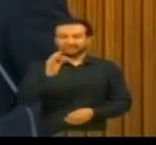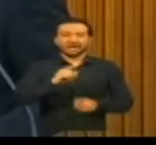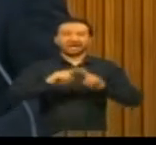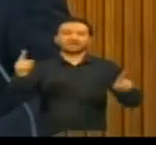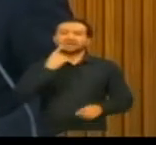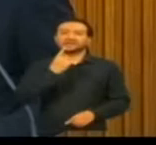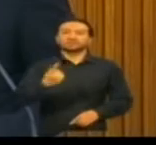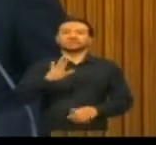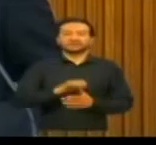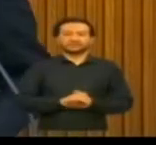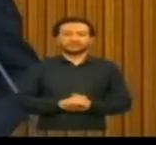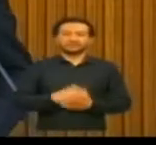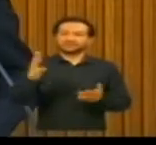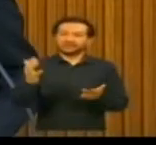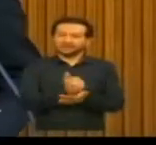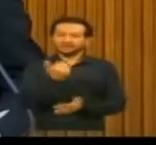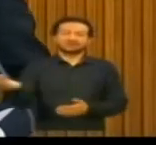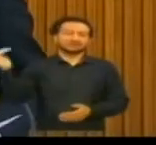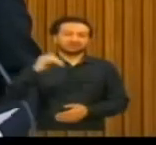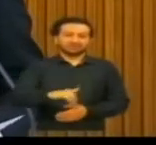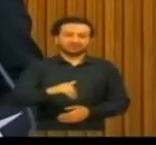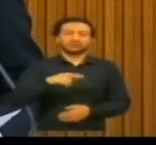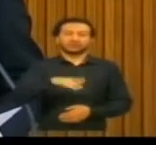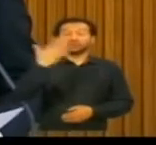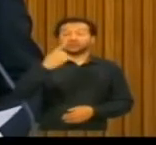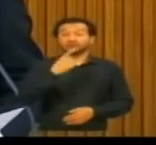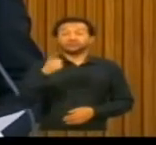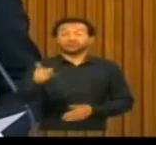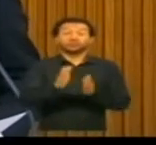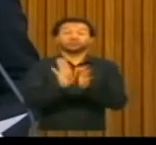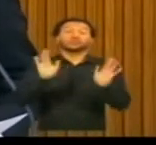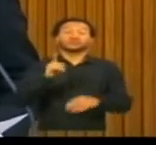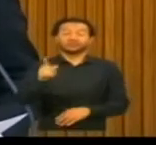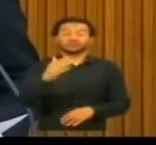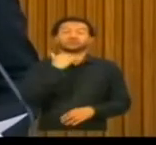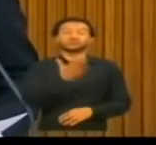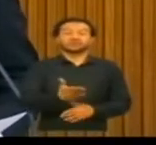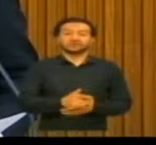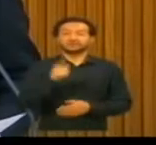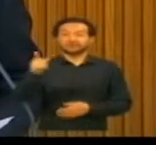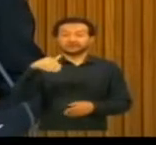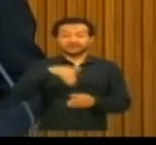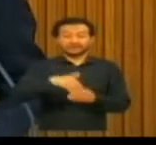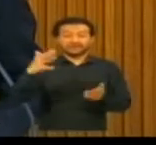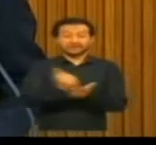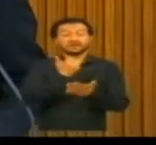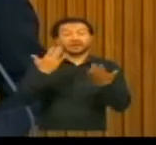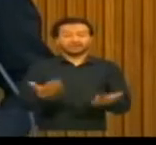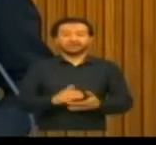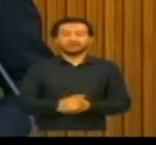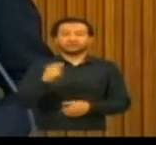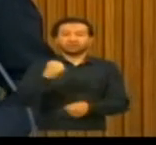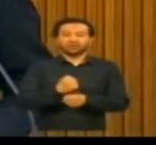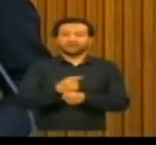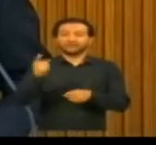etmedi. Kazandılar, geldiler. Sonra dediler ki kusura bakmayın. Siz seçildiniz ama